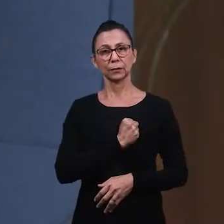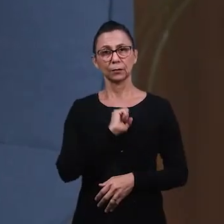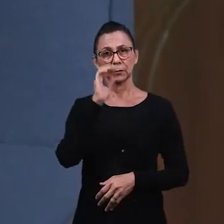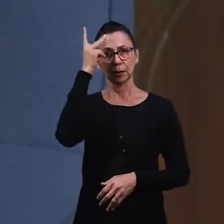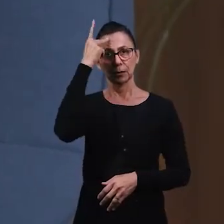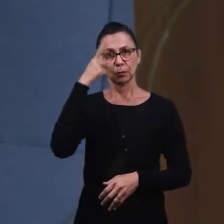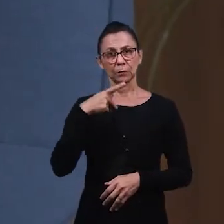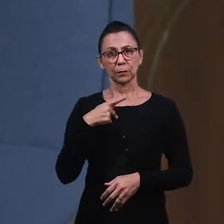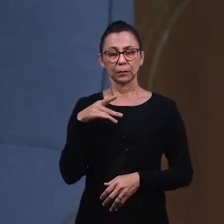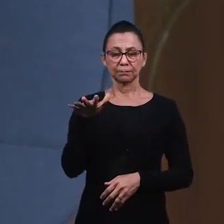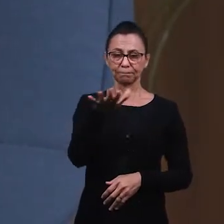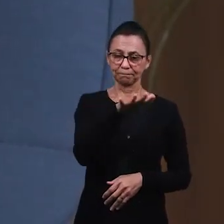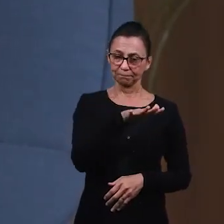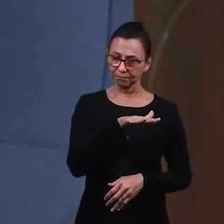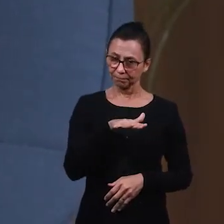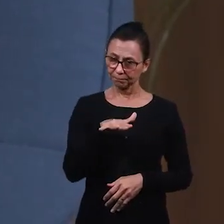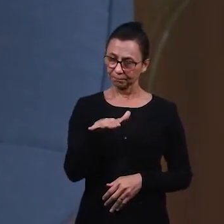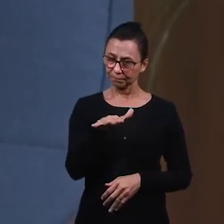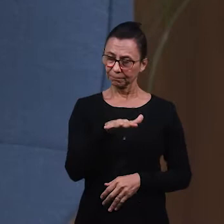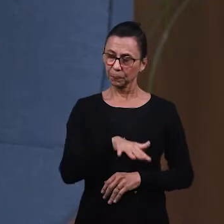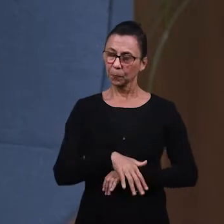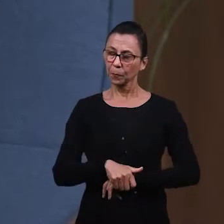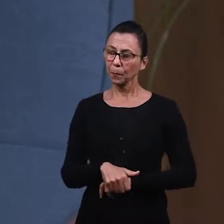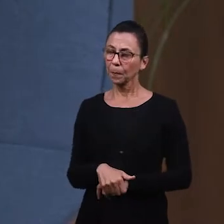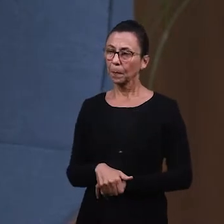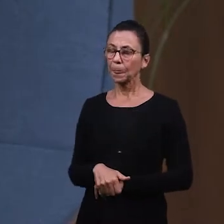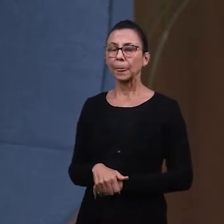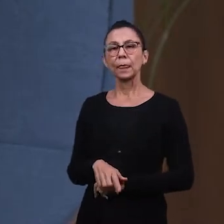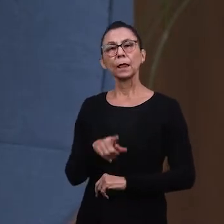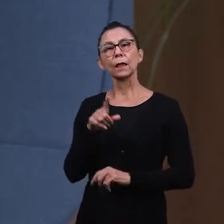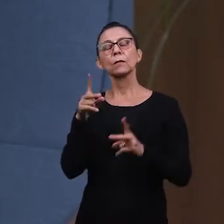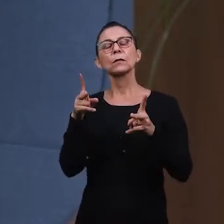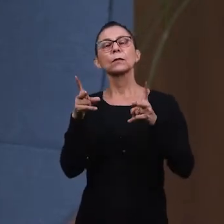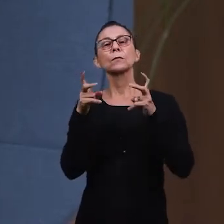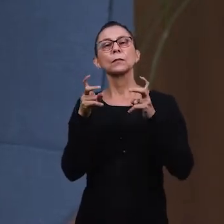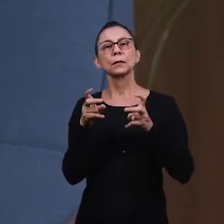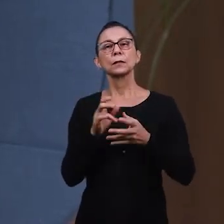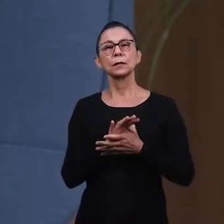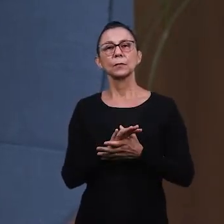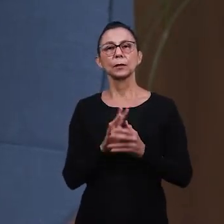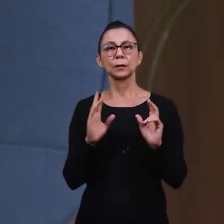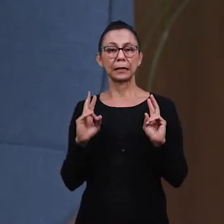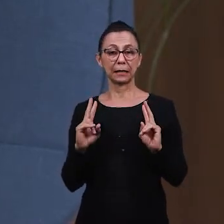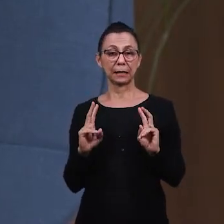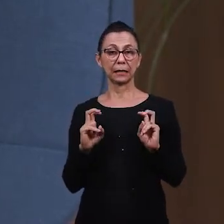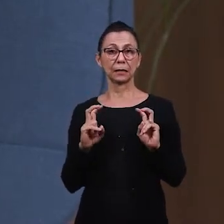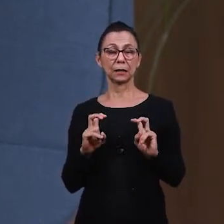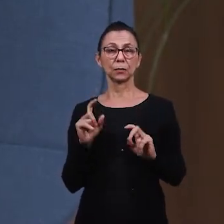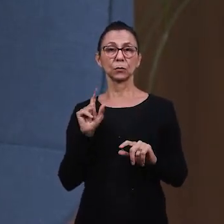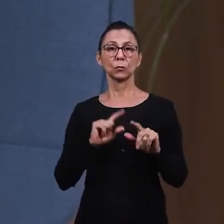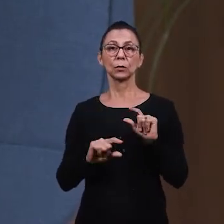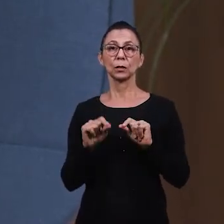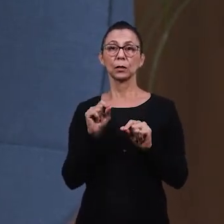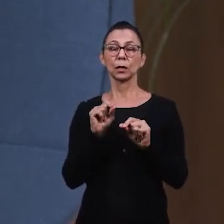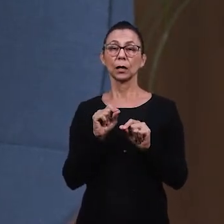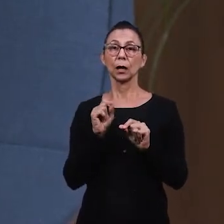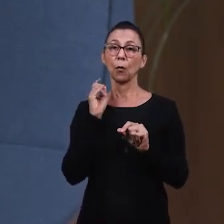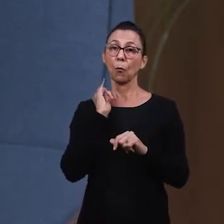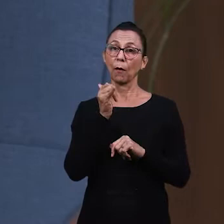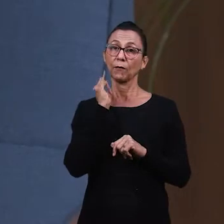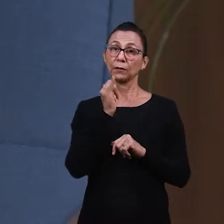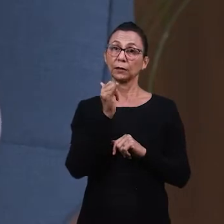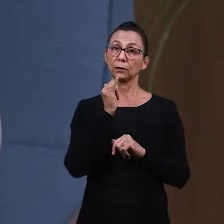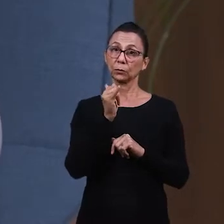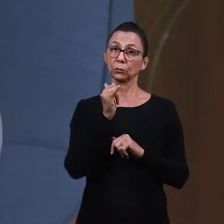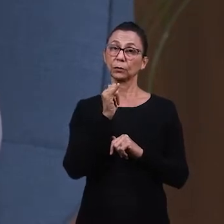seulement l'Église qui va monter, le Saint-Esprit va monter aussi. La parabole porte un détail sur cela. C'est la fin de l'opportunité de